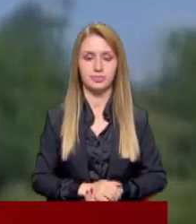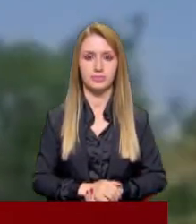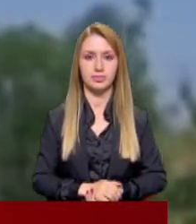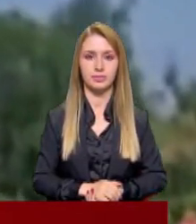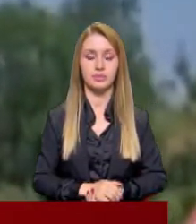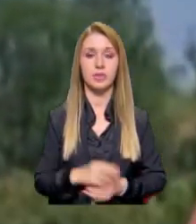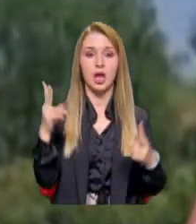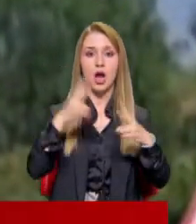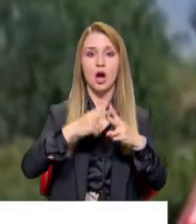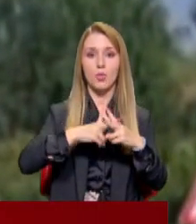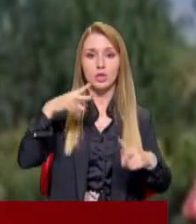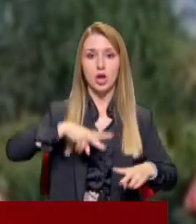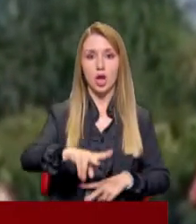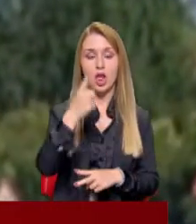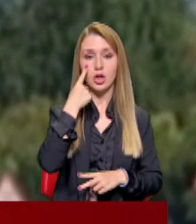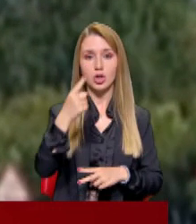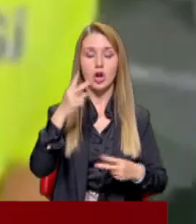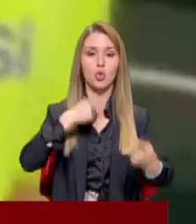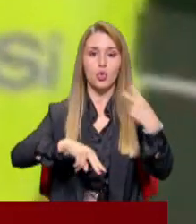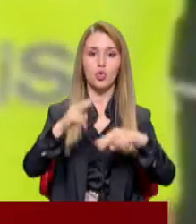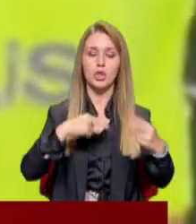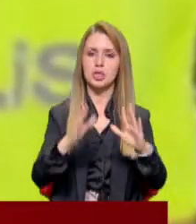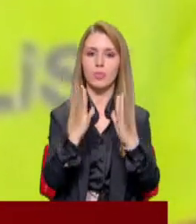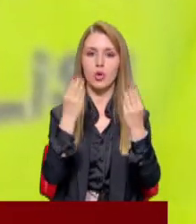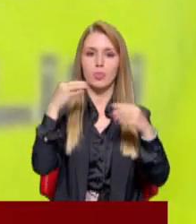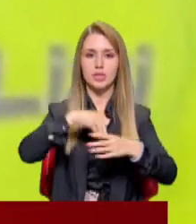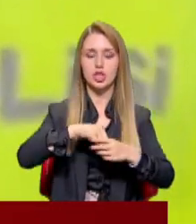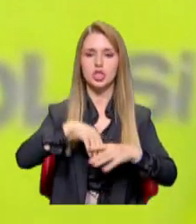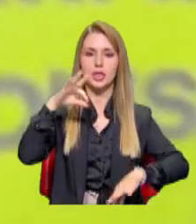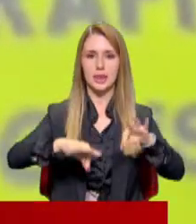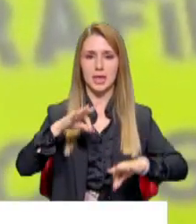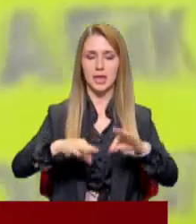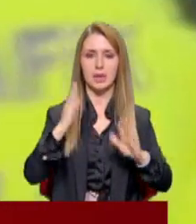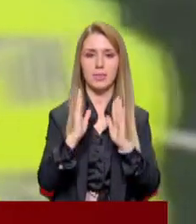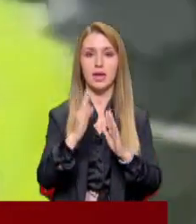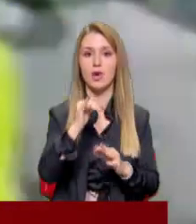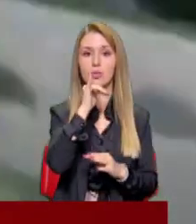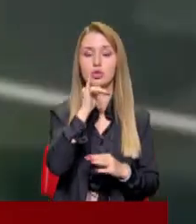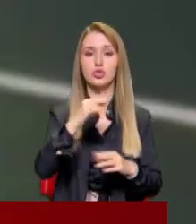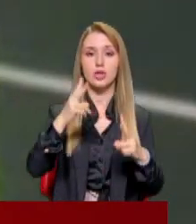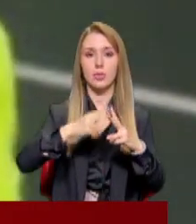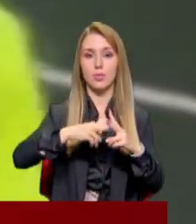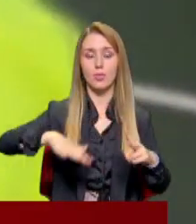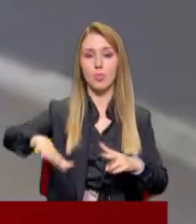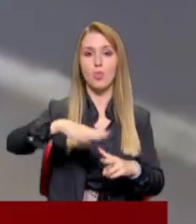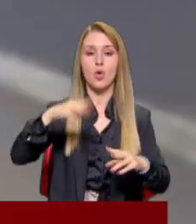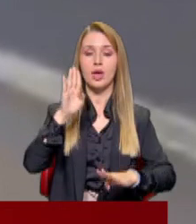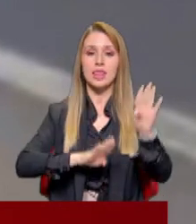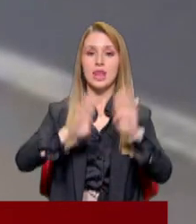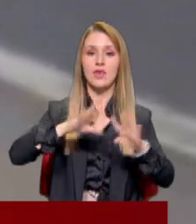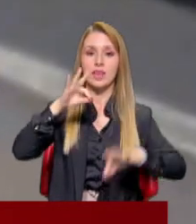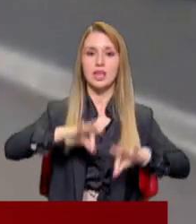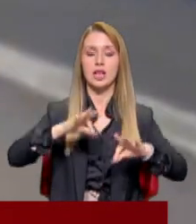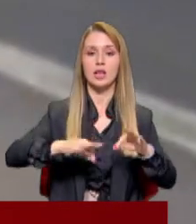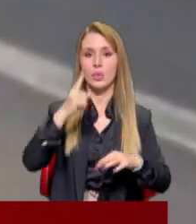emniyet ekipleri de yol güzergahlarında ulaşımın aksamaması için gün boyu denetimdeydi Düzce il emniyet müdürlüğü bölge trafik tescil ve